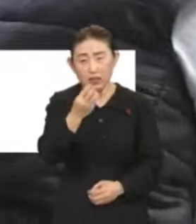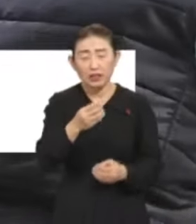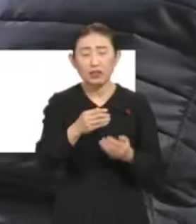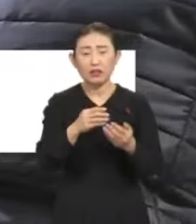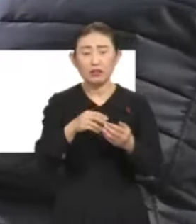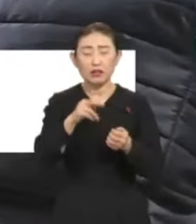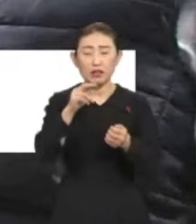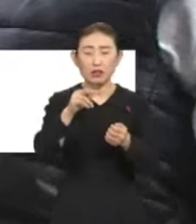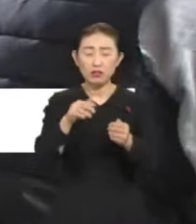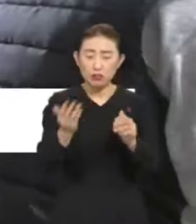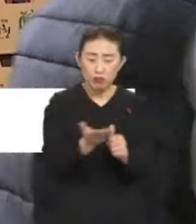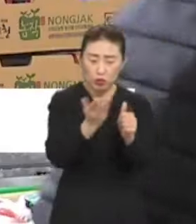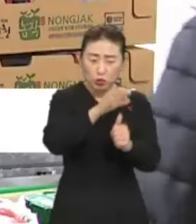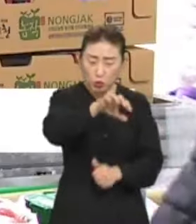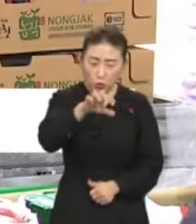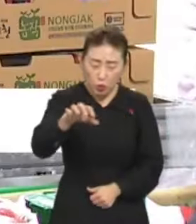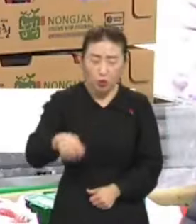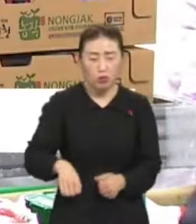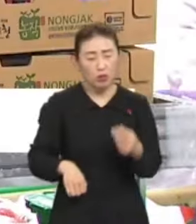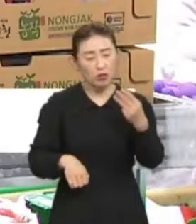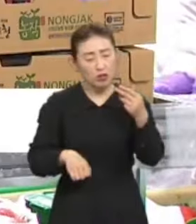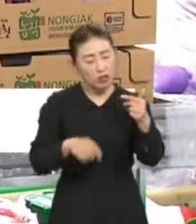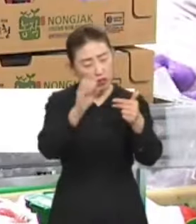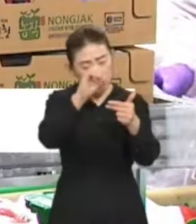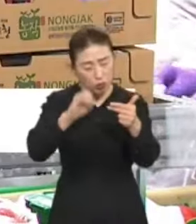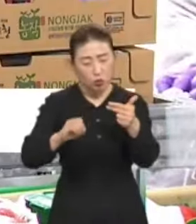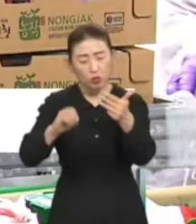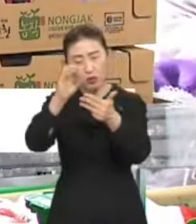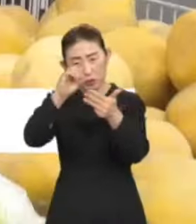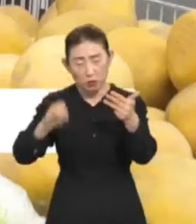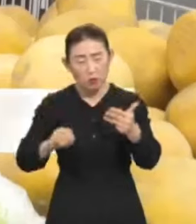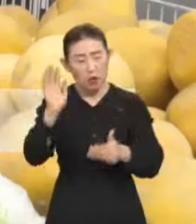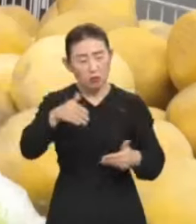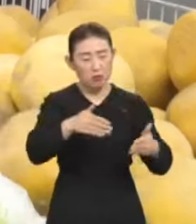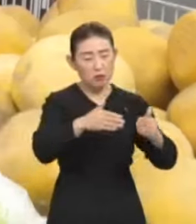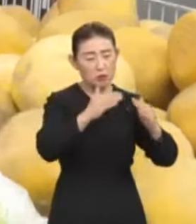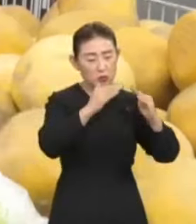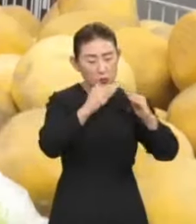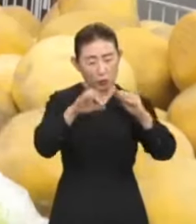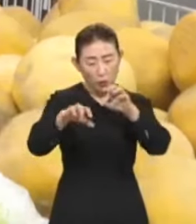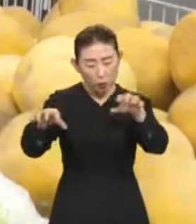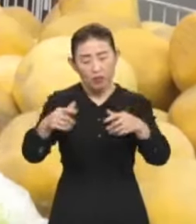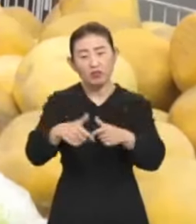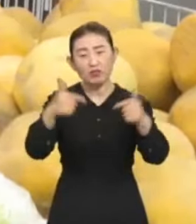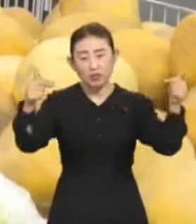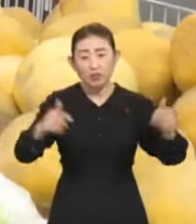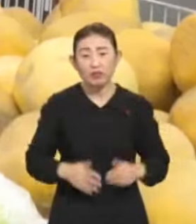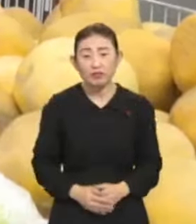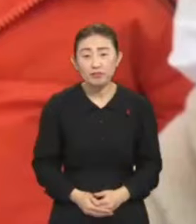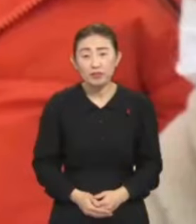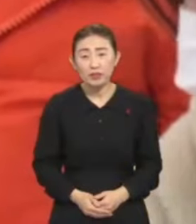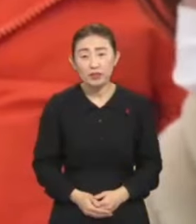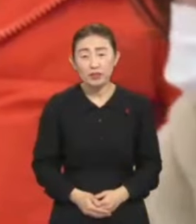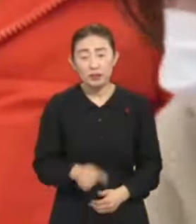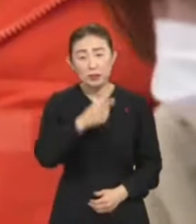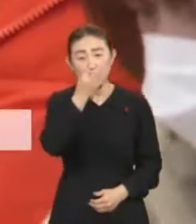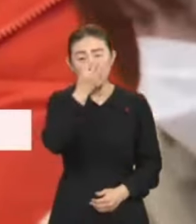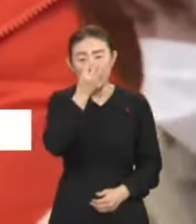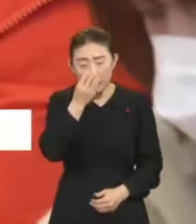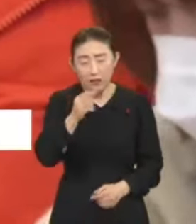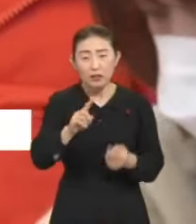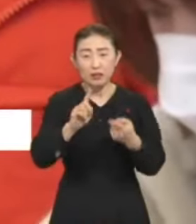정도 되는데 앞으로 지속적으로 증가할 거라고 생각하고 있습니다. 논산에서 개발한 신품종 겨울딸기